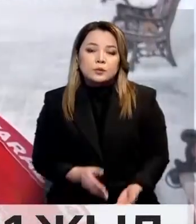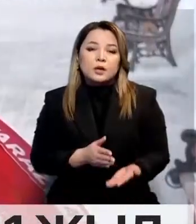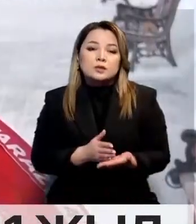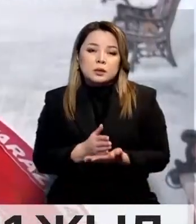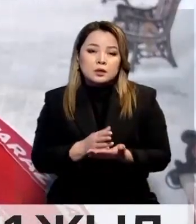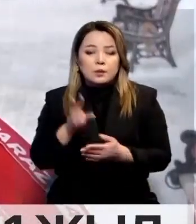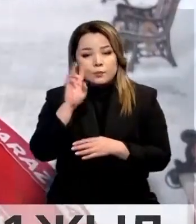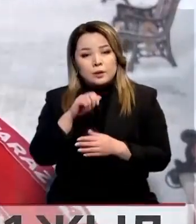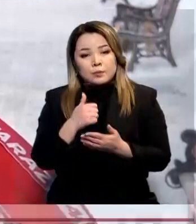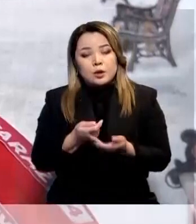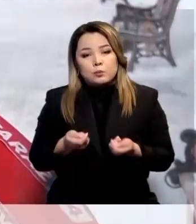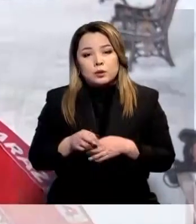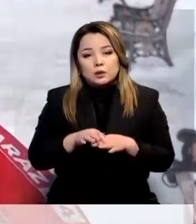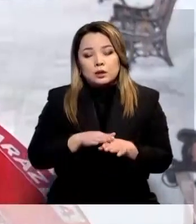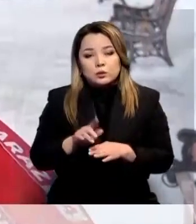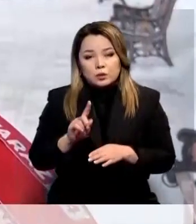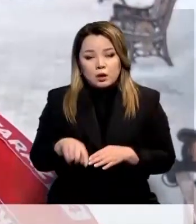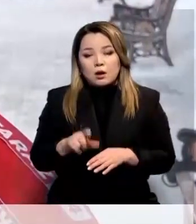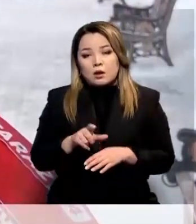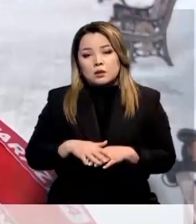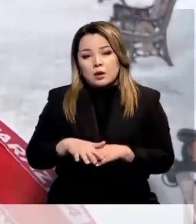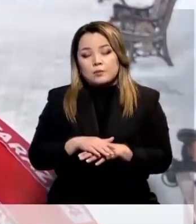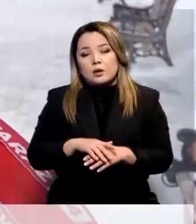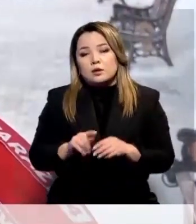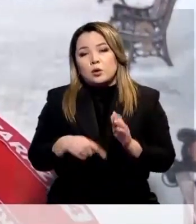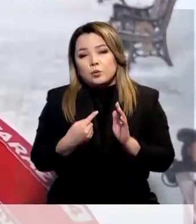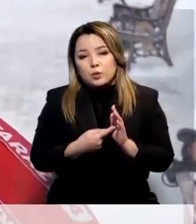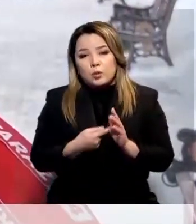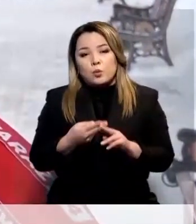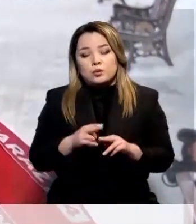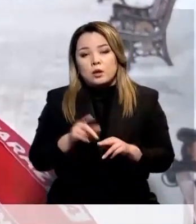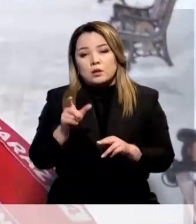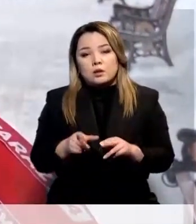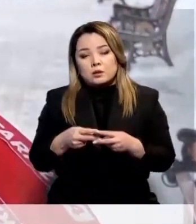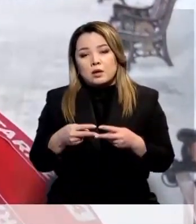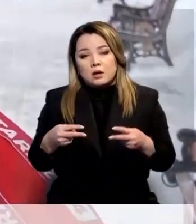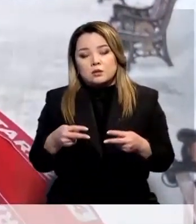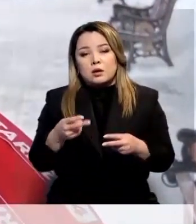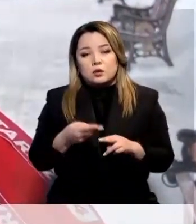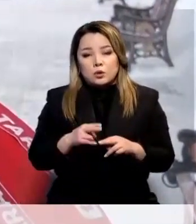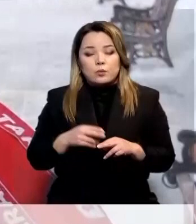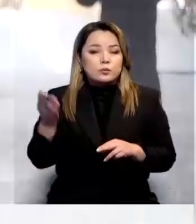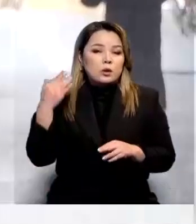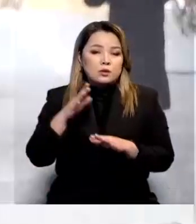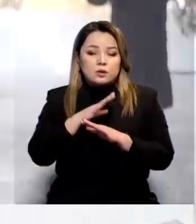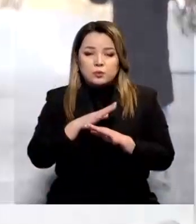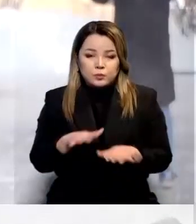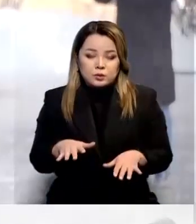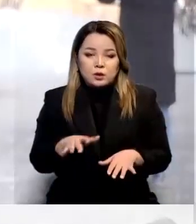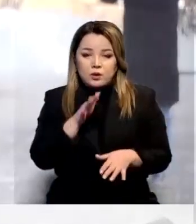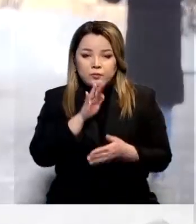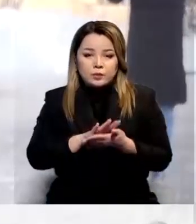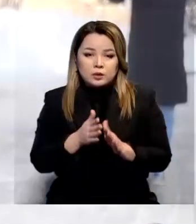Саясатта, мемлекет басқаруда, адамгершілік мәселесінде ол кісіге тең келетін адам ол дәуірде болмады. Бір